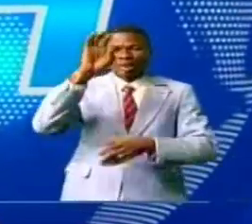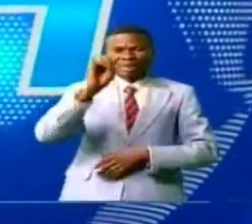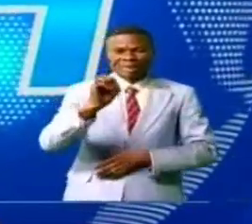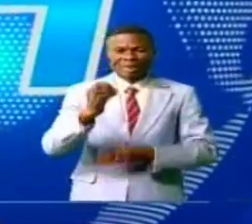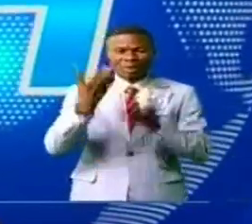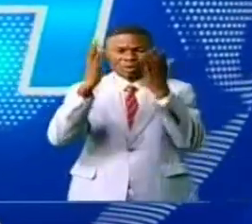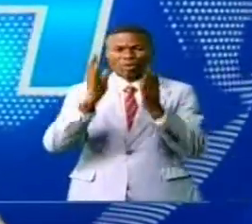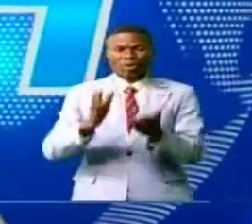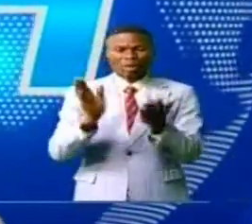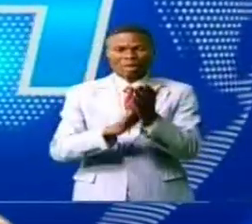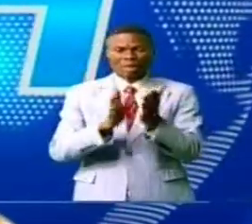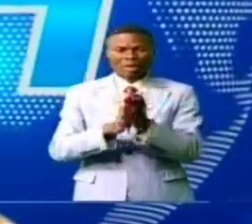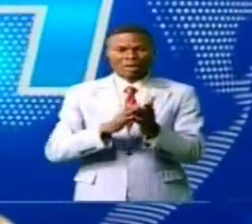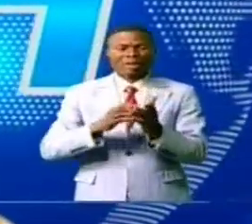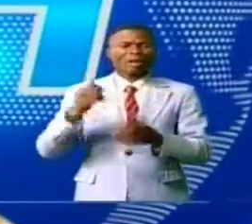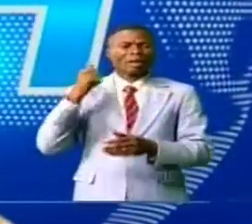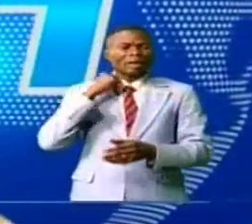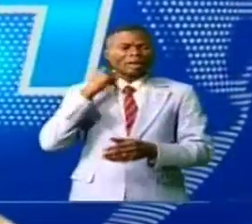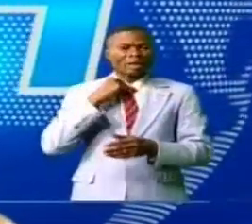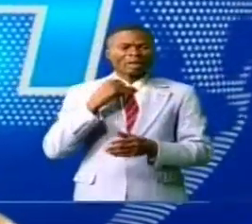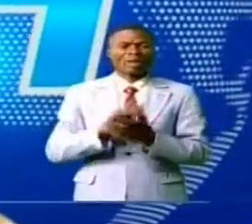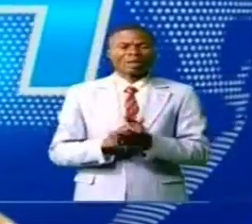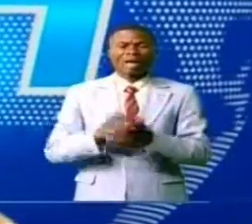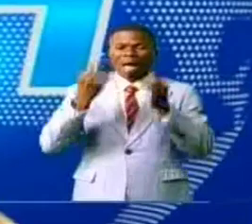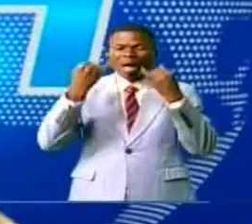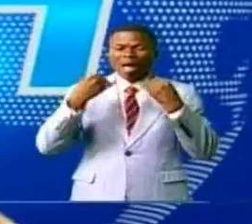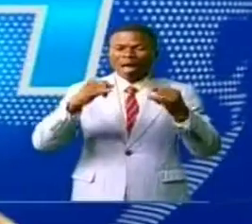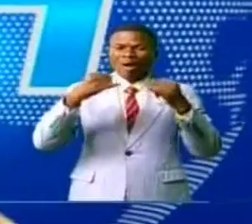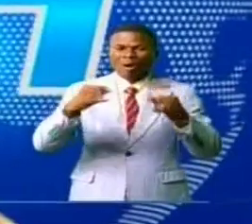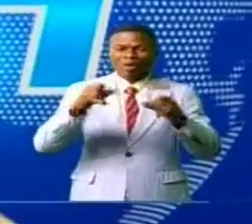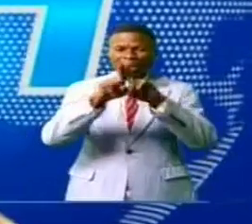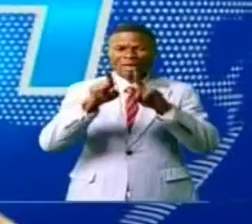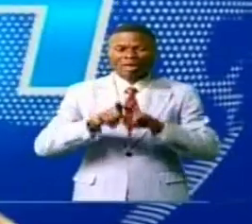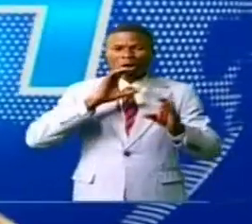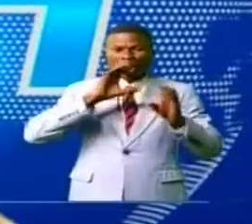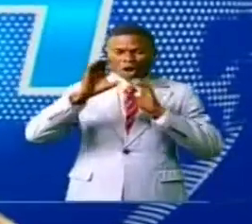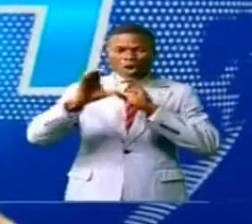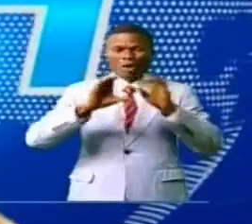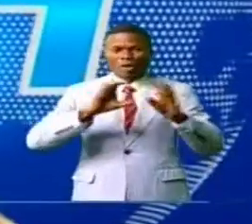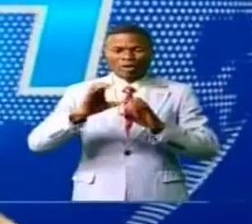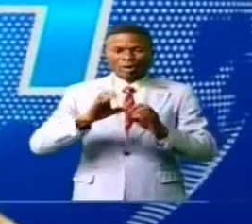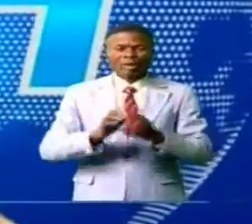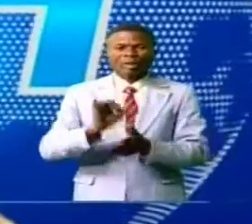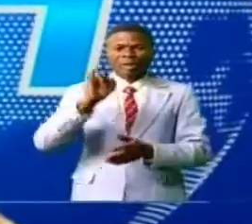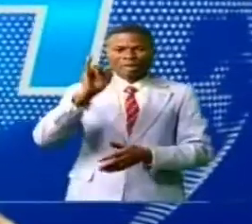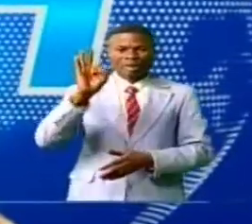étudiants de l'Institut facultaire de sciences de l'information et de la communication